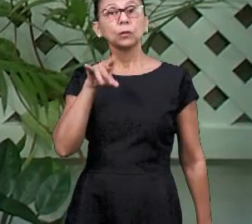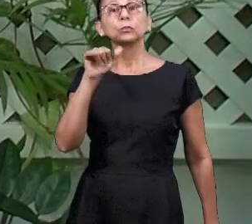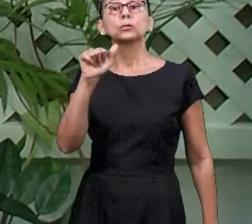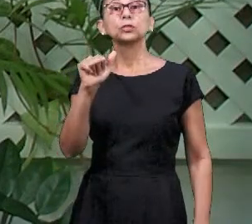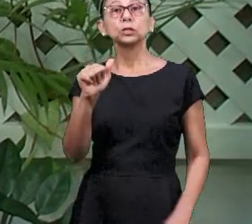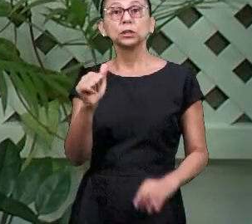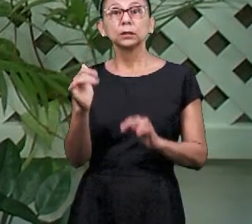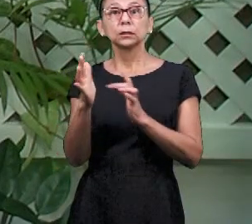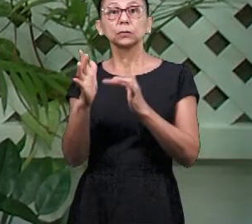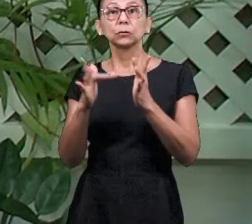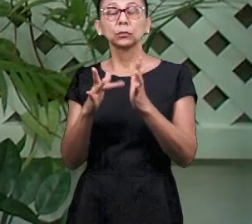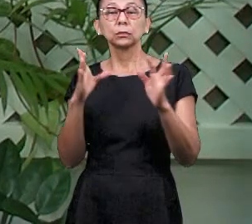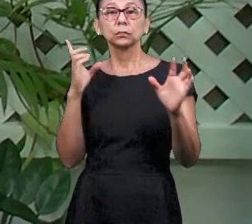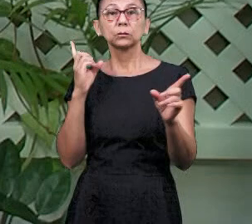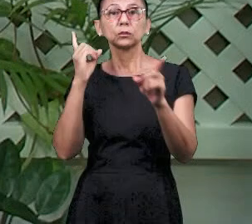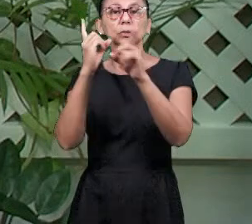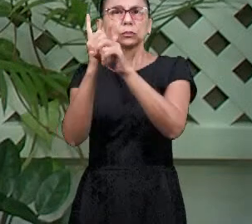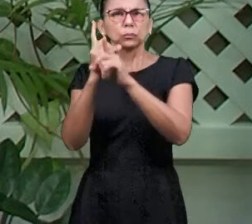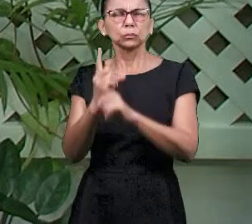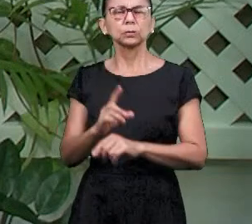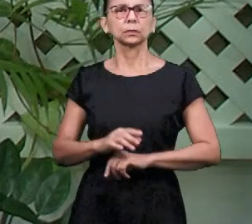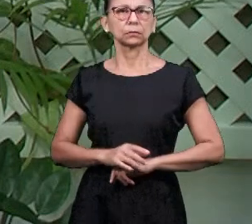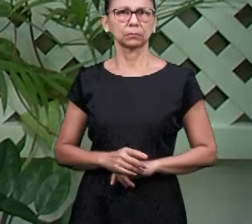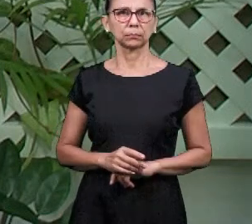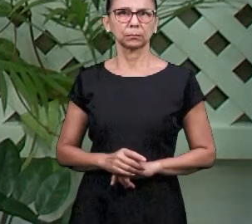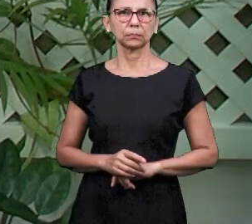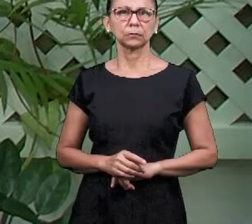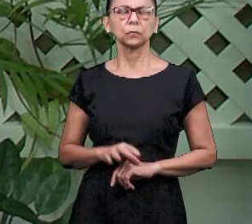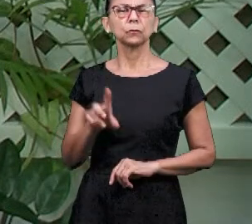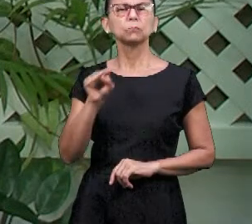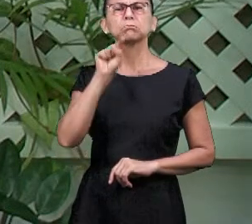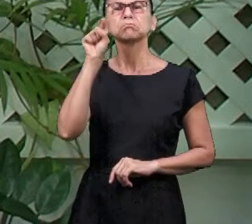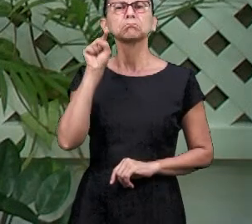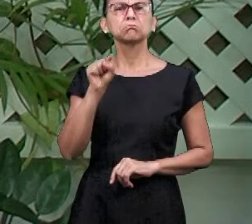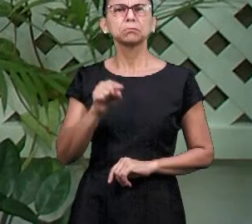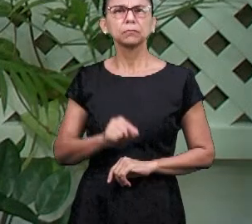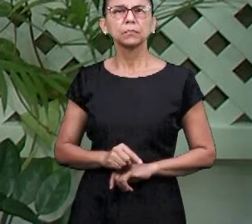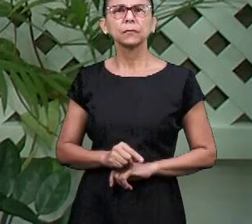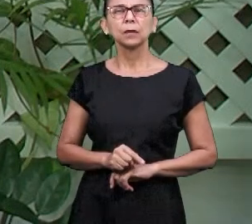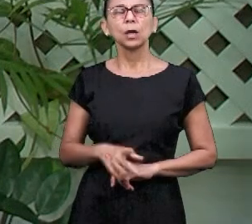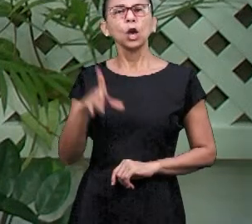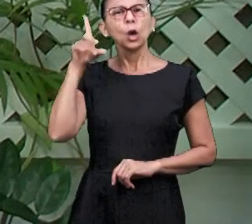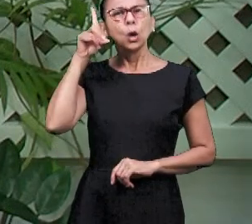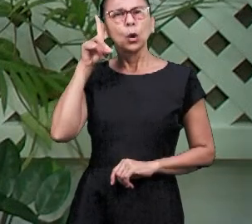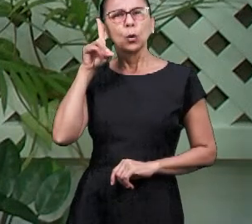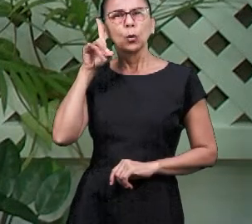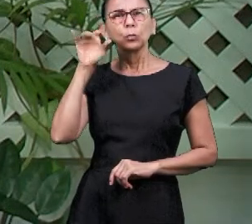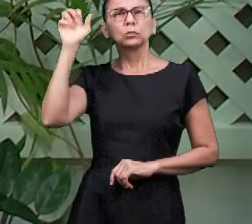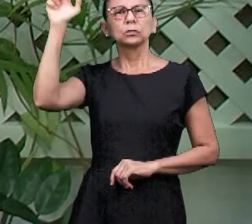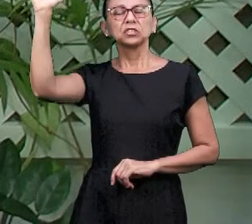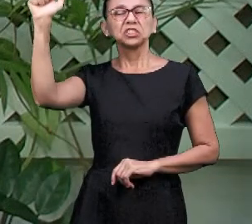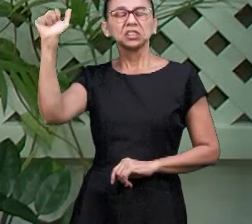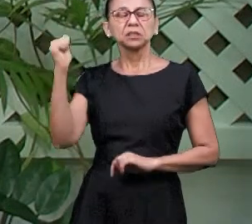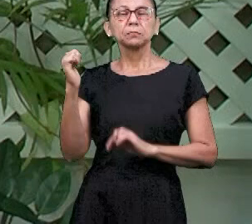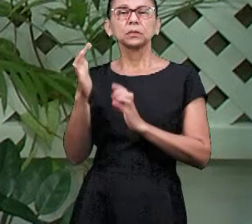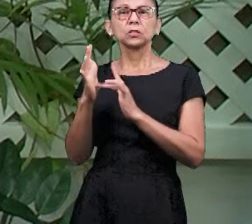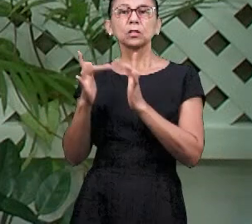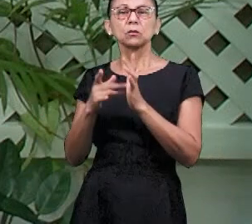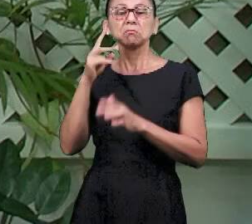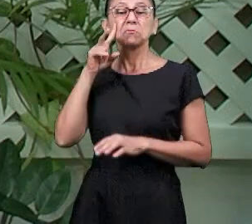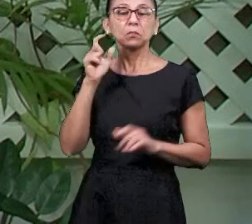nécessaire. Donc, c'est un mot qui est implicite. Vous avez l'historique, Vous avez le prophétique. Le prophétique, il est